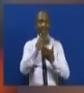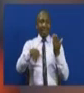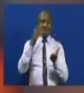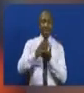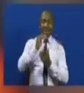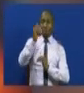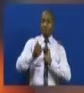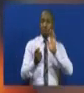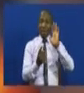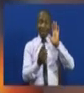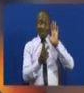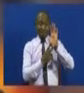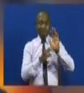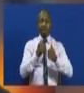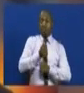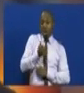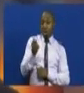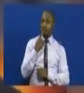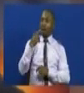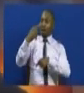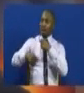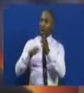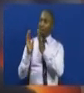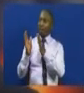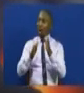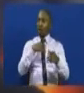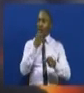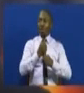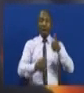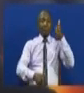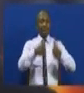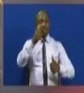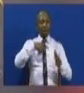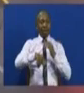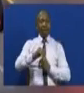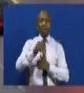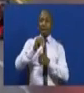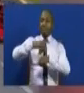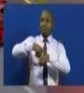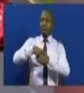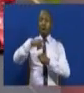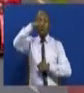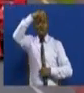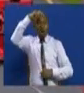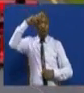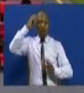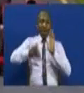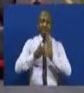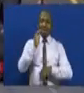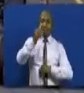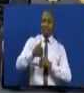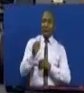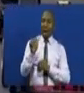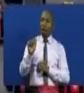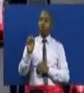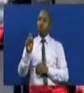ya mwezi Julai. Lakini Carey amesema wanaendelea na mpango wa kufanyika kwa mashindano hayo katika majira ya joto na yataanzia nchini Austria Julai